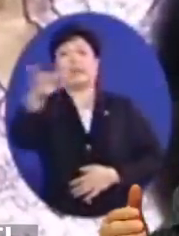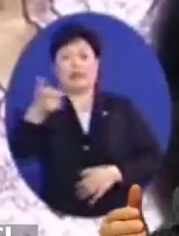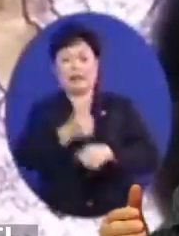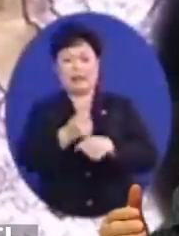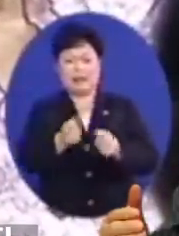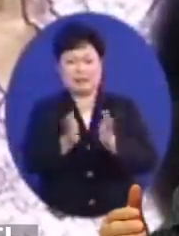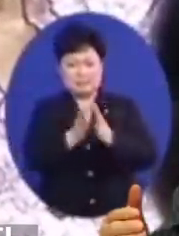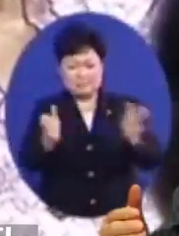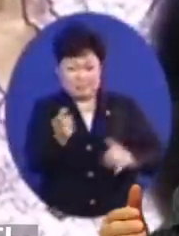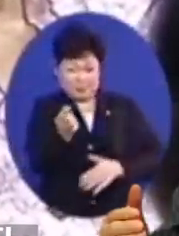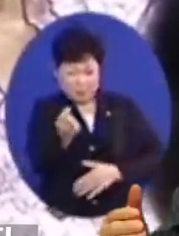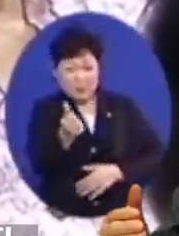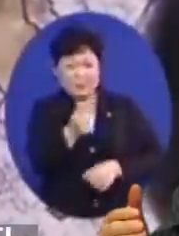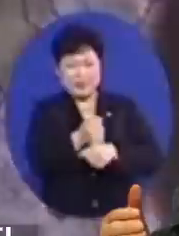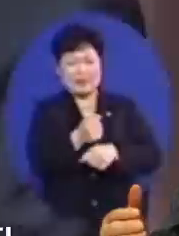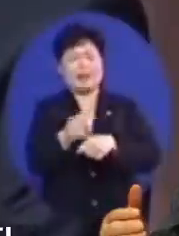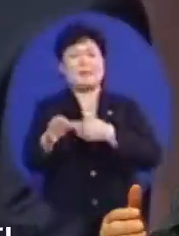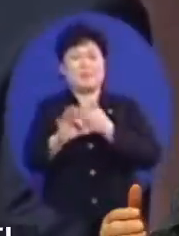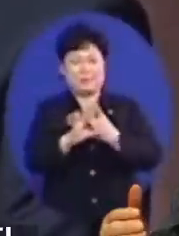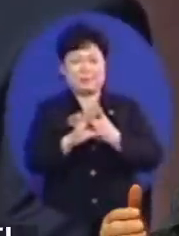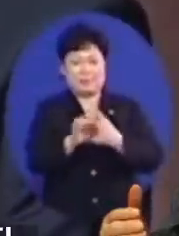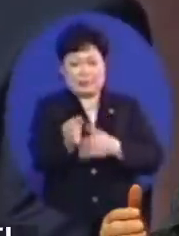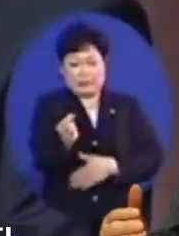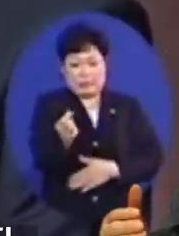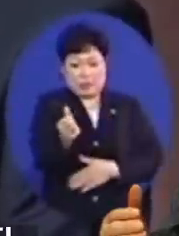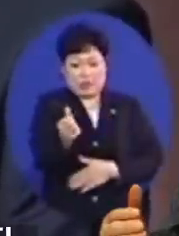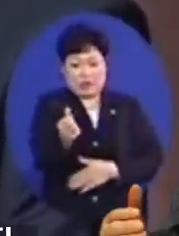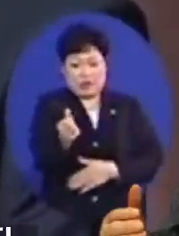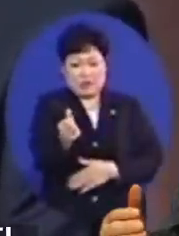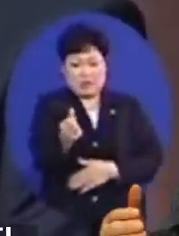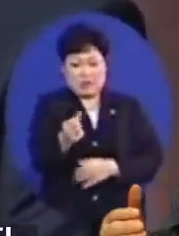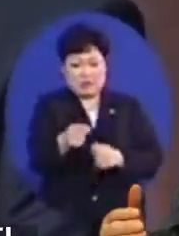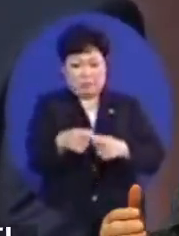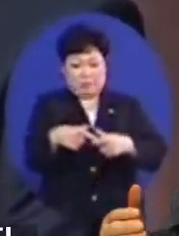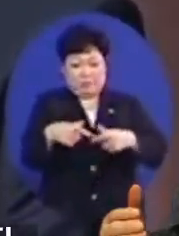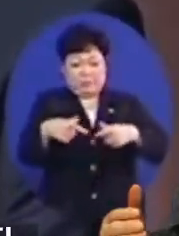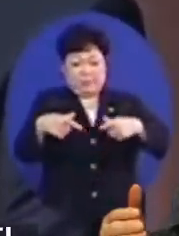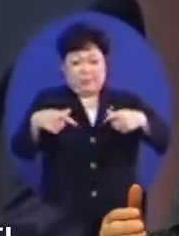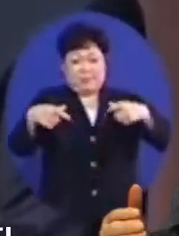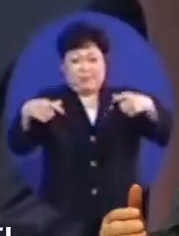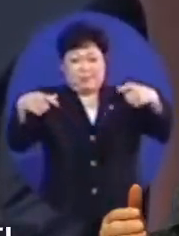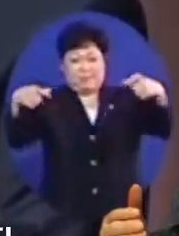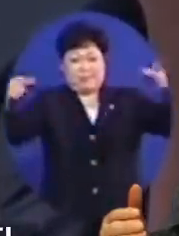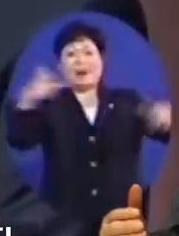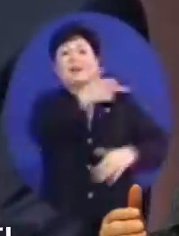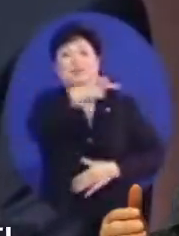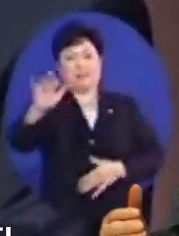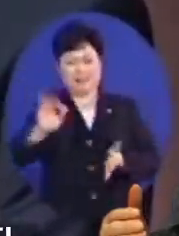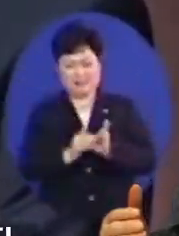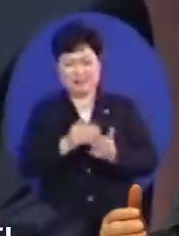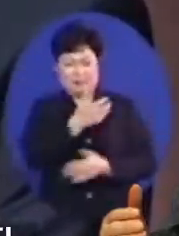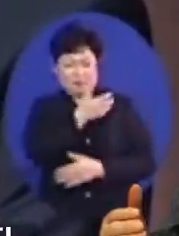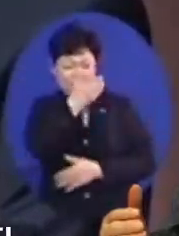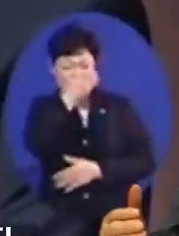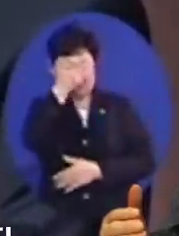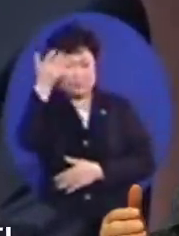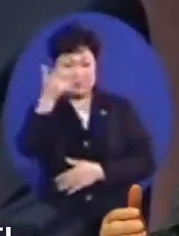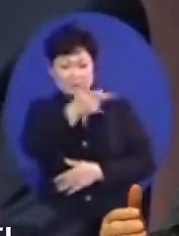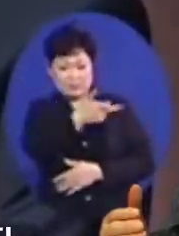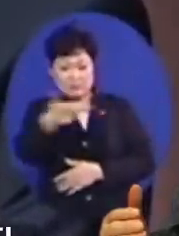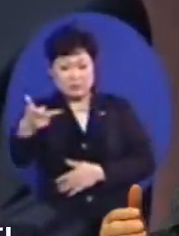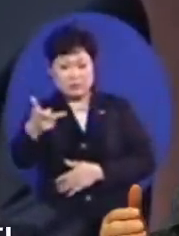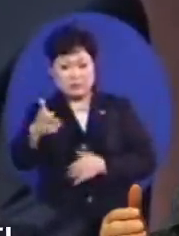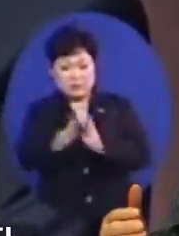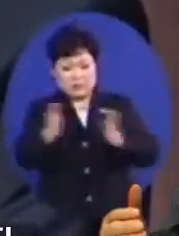시작은 적게 시작하라. 그러면 그 적은 것이 점점 커지는 것입니다. 꿈을 크게 꾸고 시작도